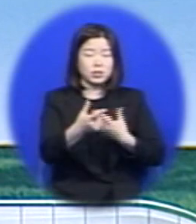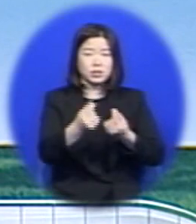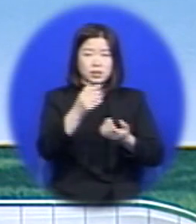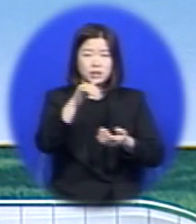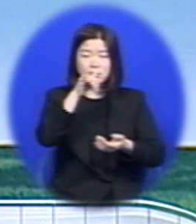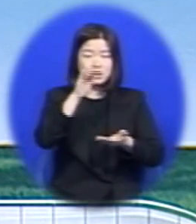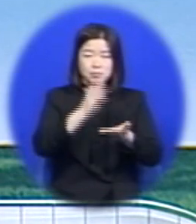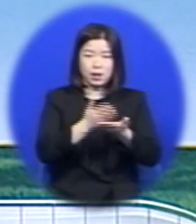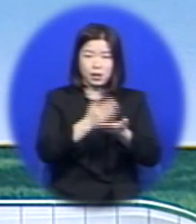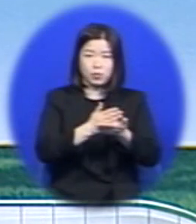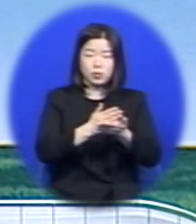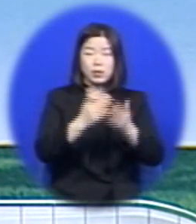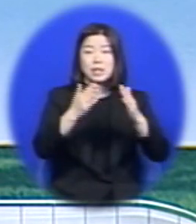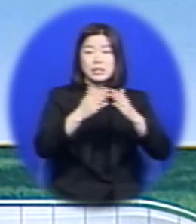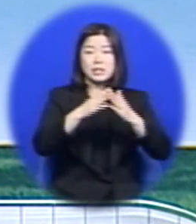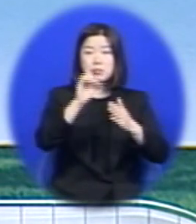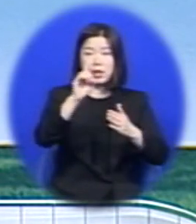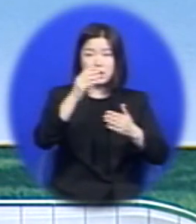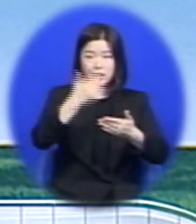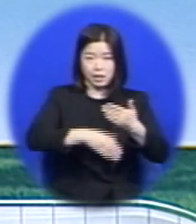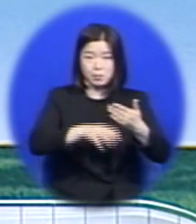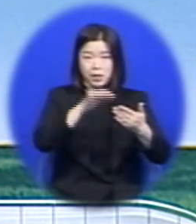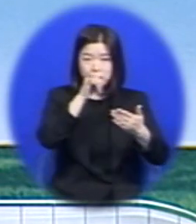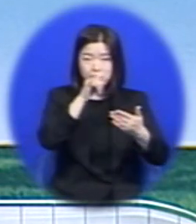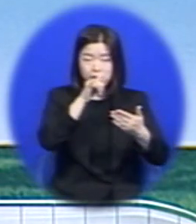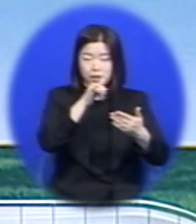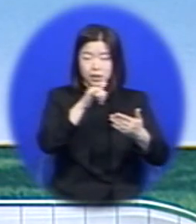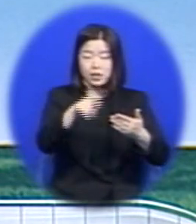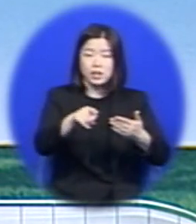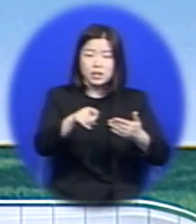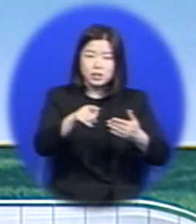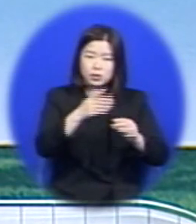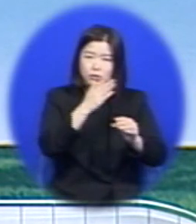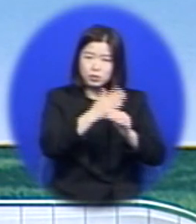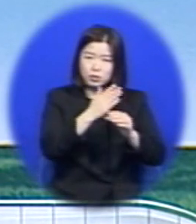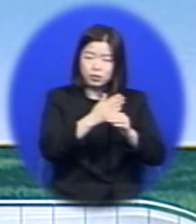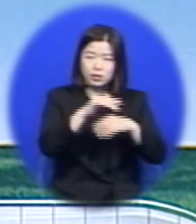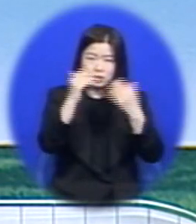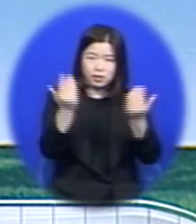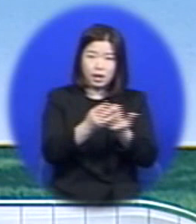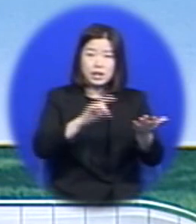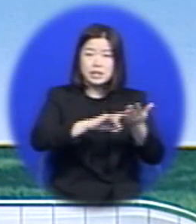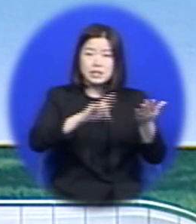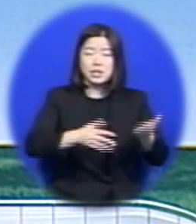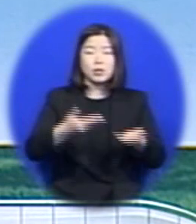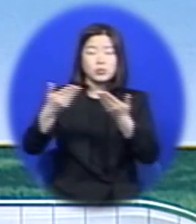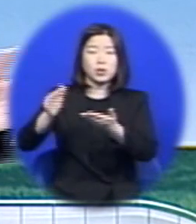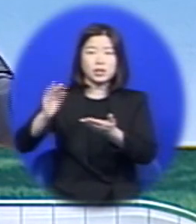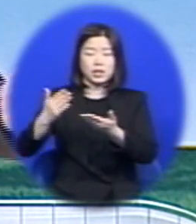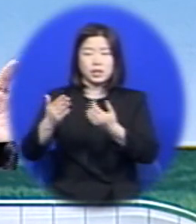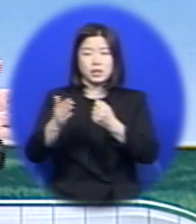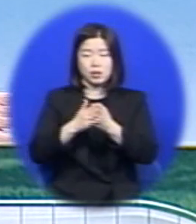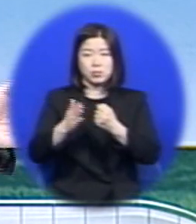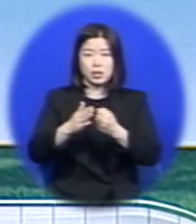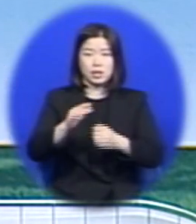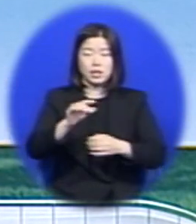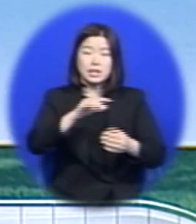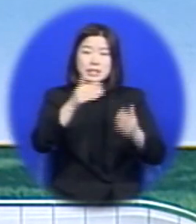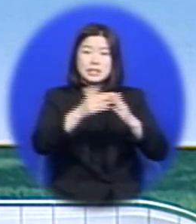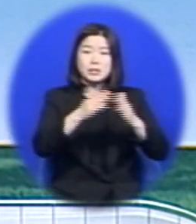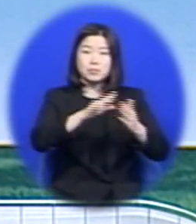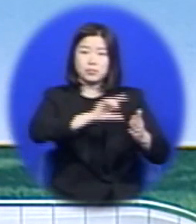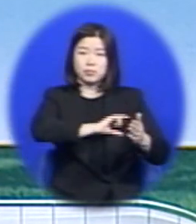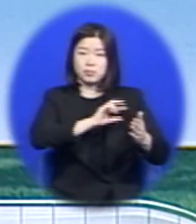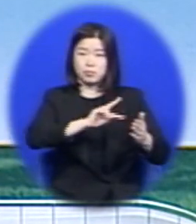말고 집 하나 남아있는데 이러다가는 이 집 다 세금으로 내야 되니 빨리 명의를 다른 사람으로